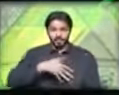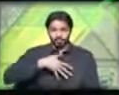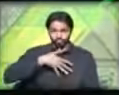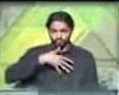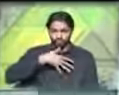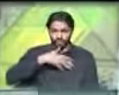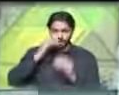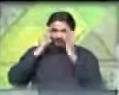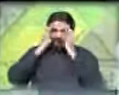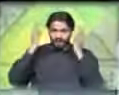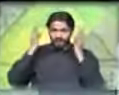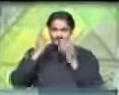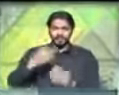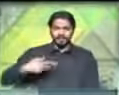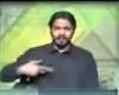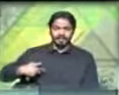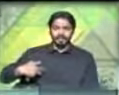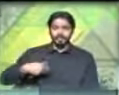الذهب: نعم.